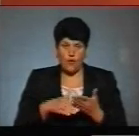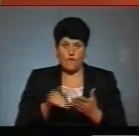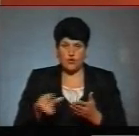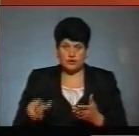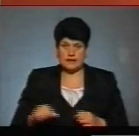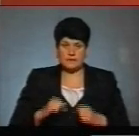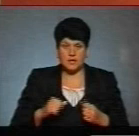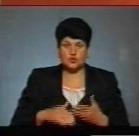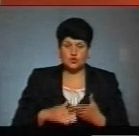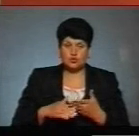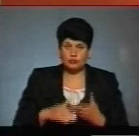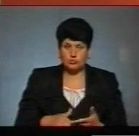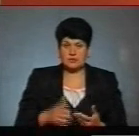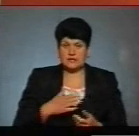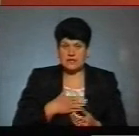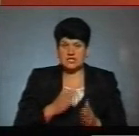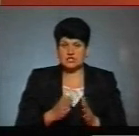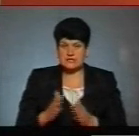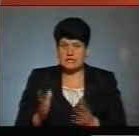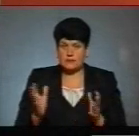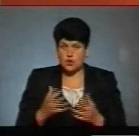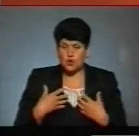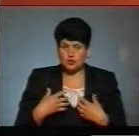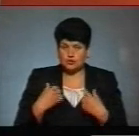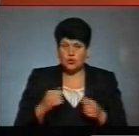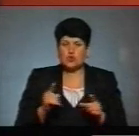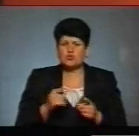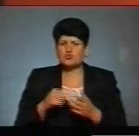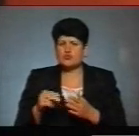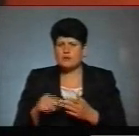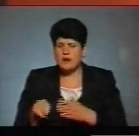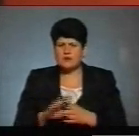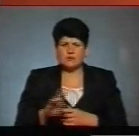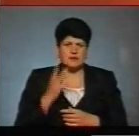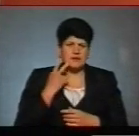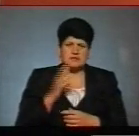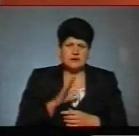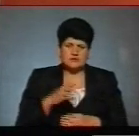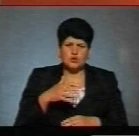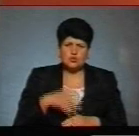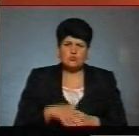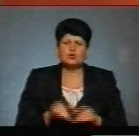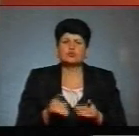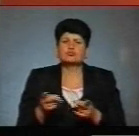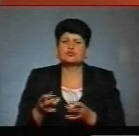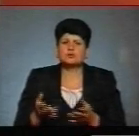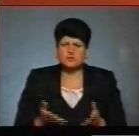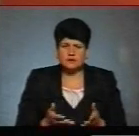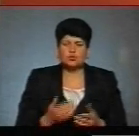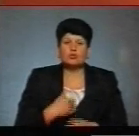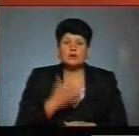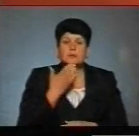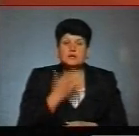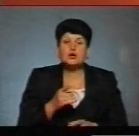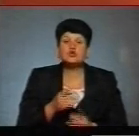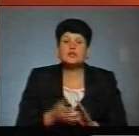намагаються допомогти нашій системі охорони здоров'я, щось купують, не завжди розуміють, що потрібно, і, власне, тому я запитую, чого